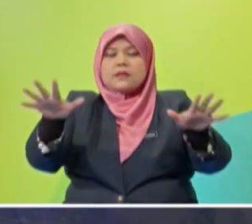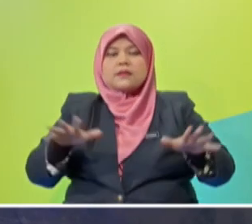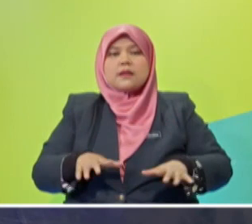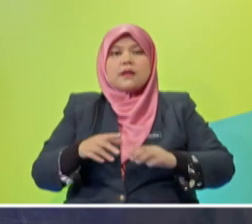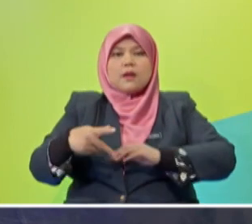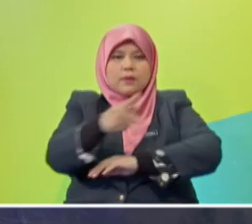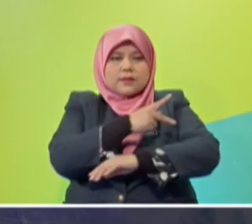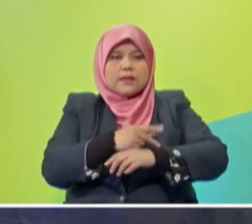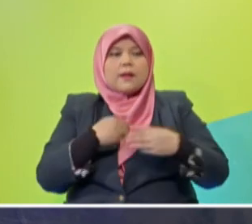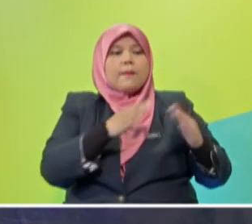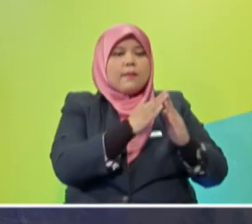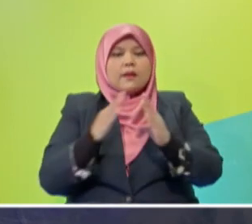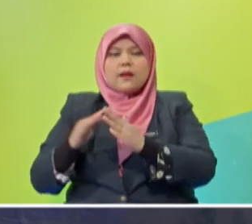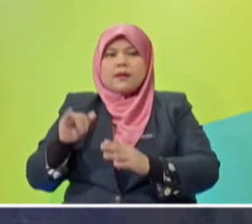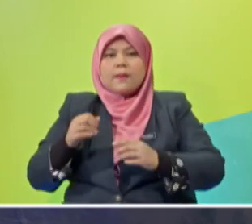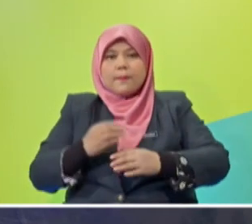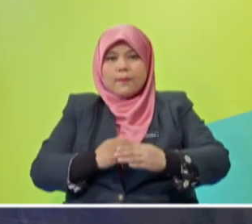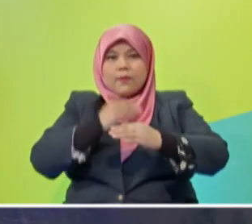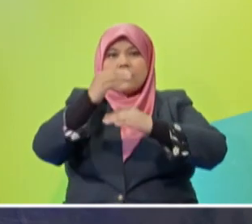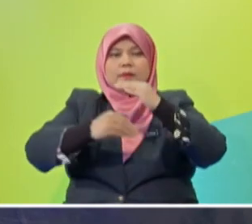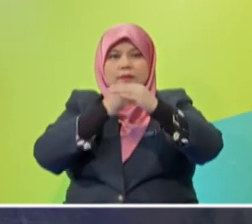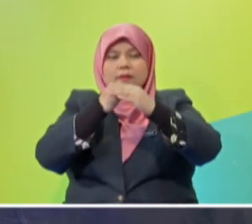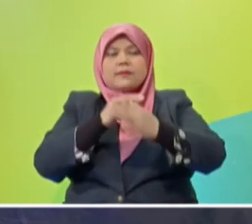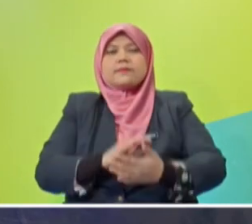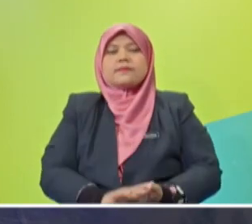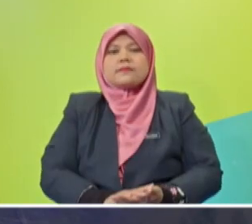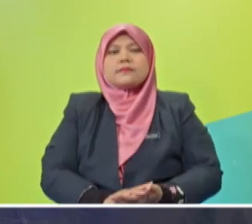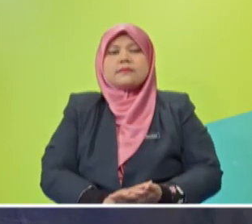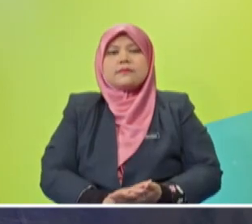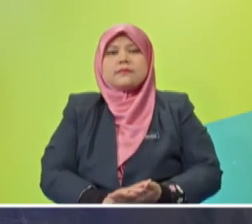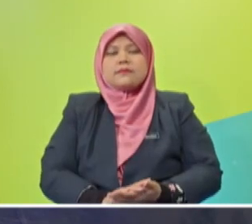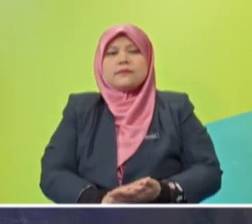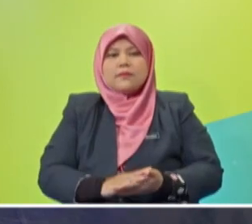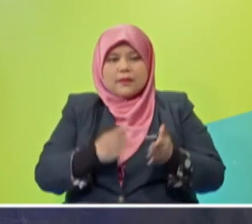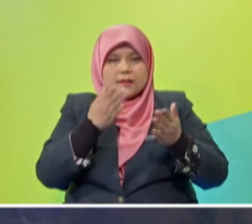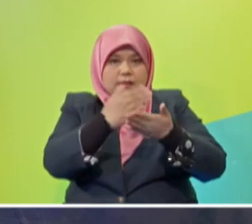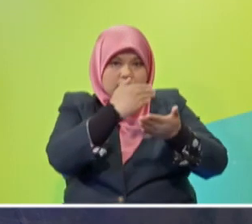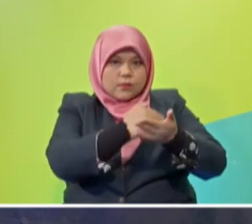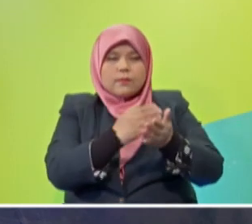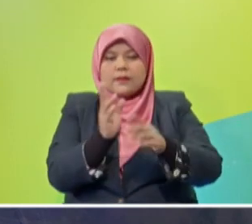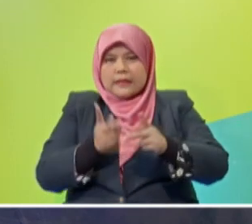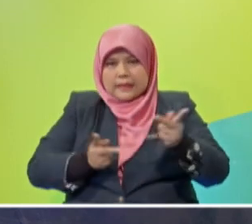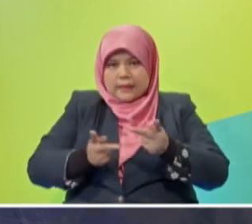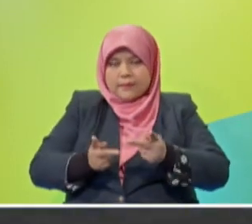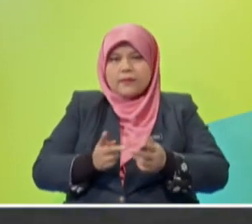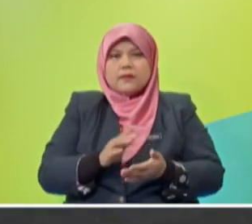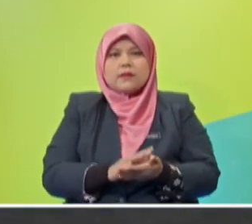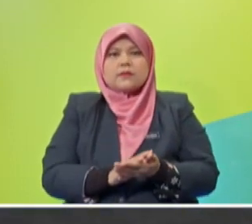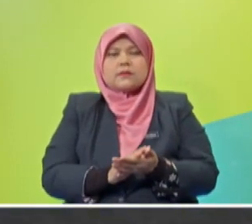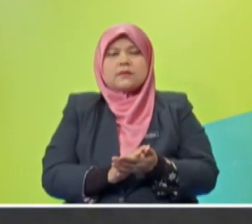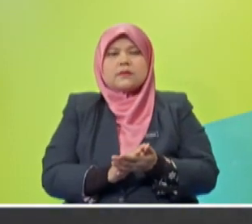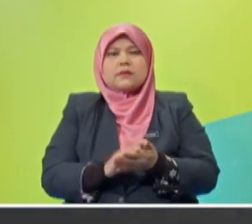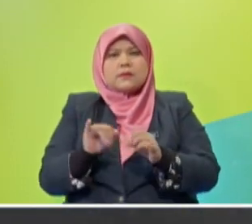jadilah sebuah bandar yang pesat. Itu kaitan dia. Okey, dan kegiatan sektor perkhidmatan juga telah menyebabkan